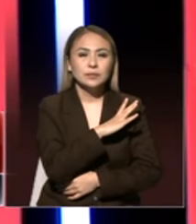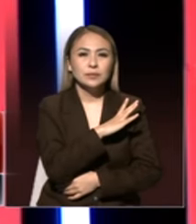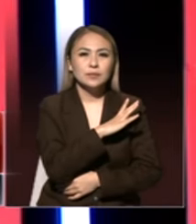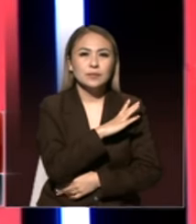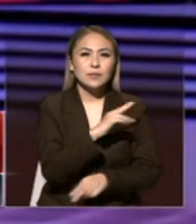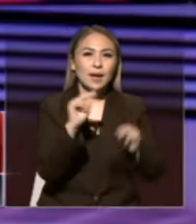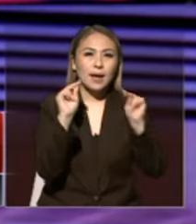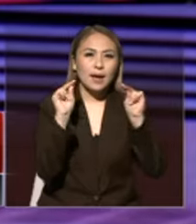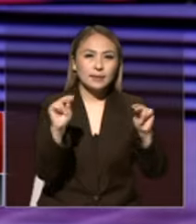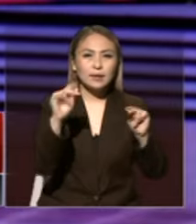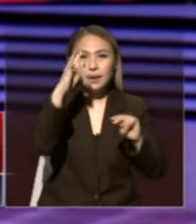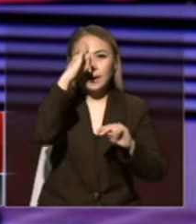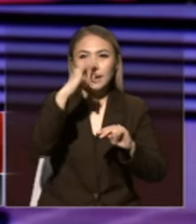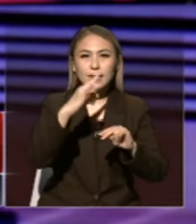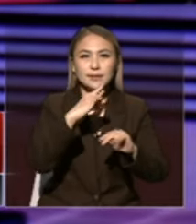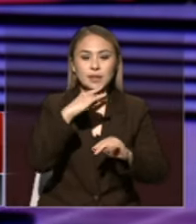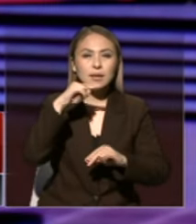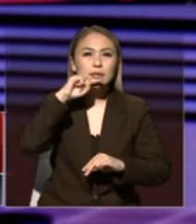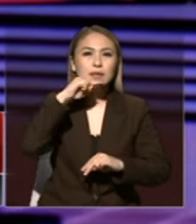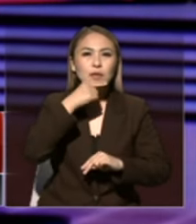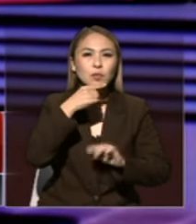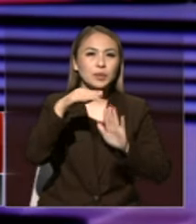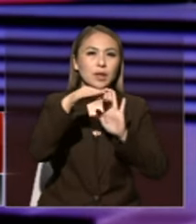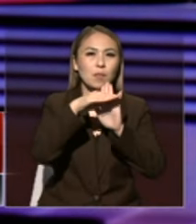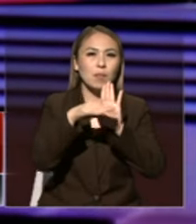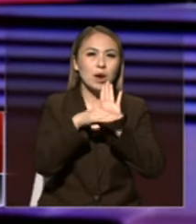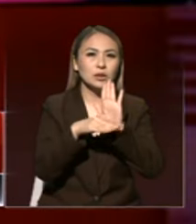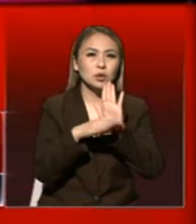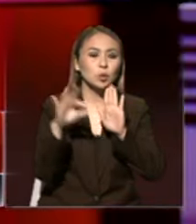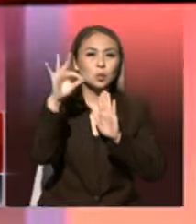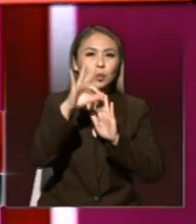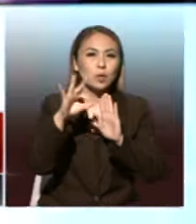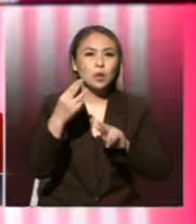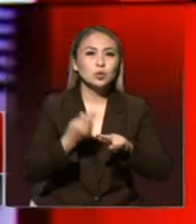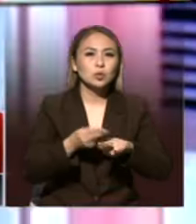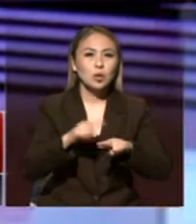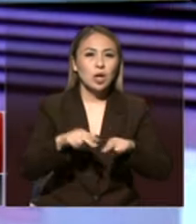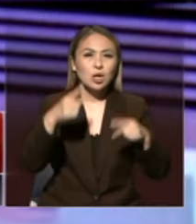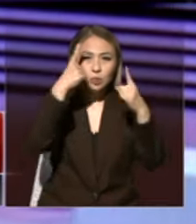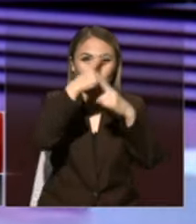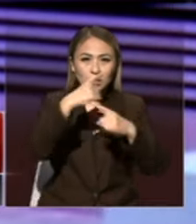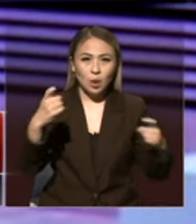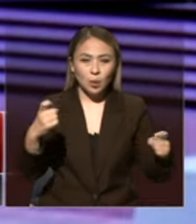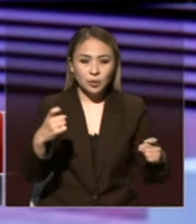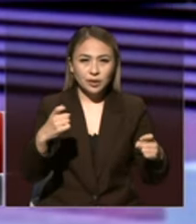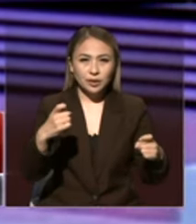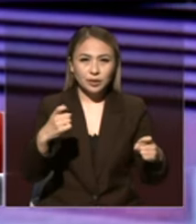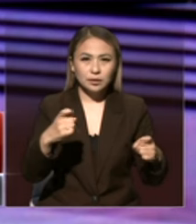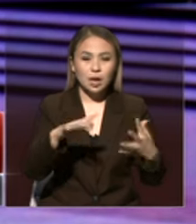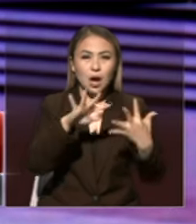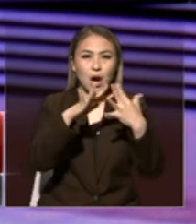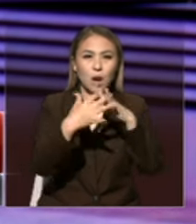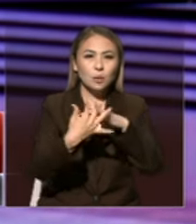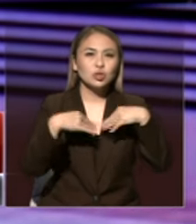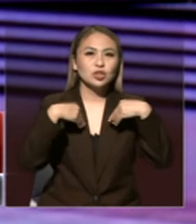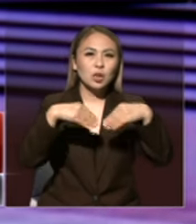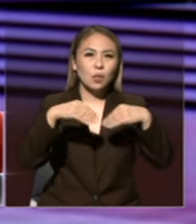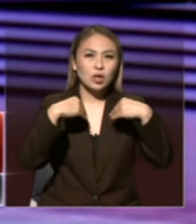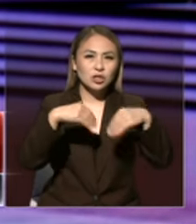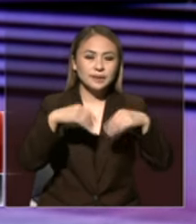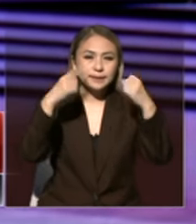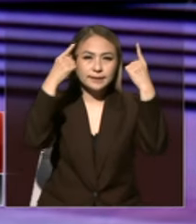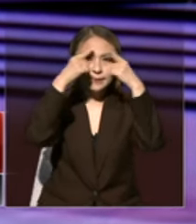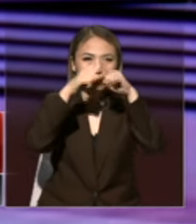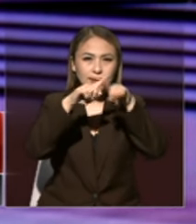Мына әділ Қазақстанның экономикалық бағыты туралы. Сол жолдауында мына ауыл шаруашылығы